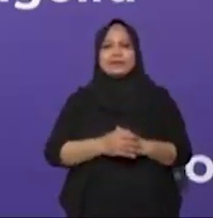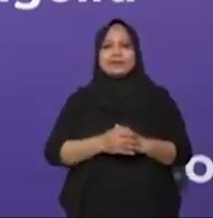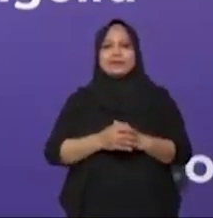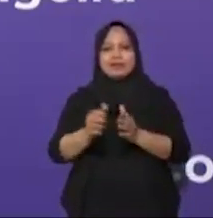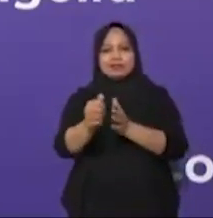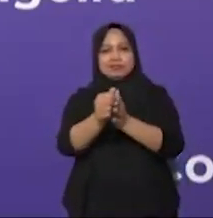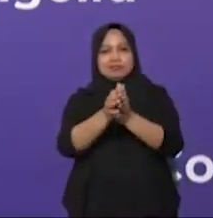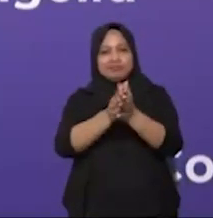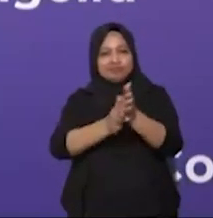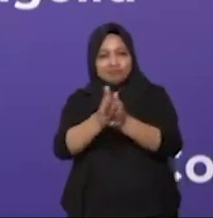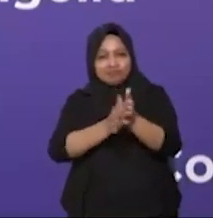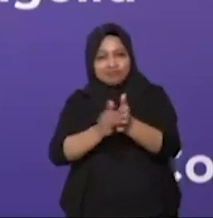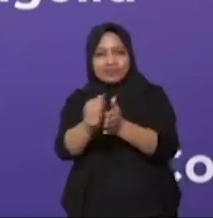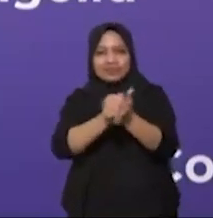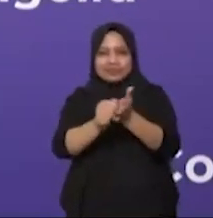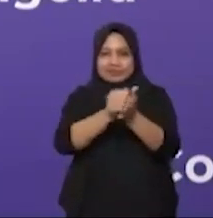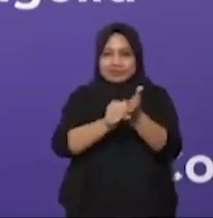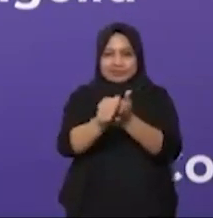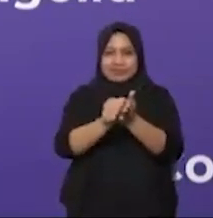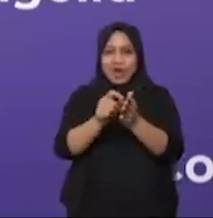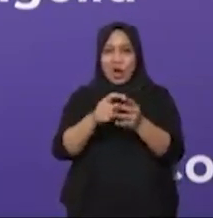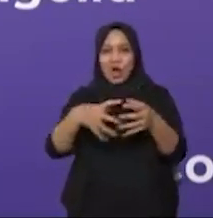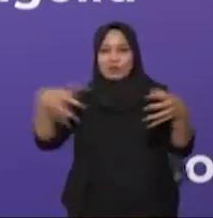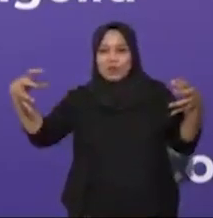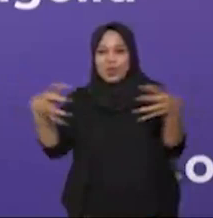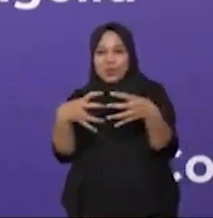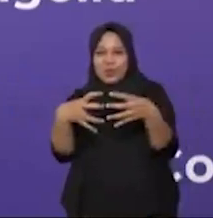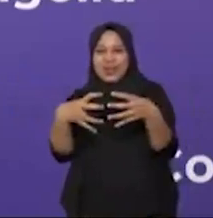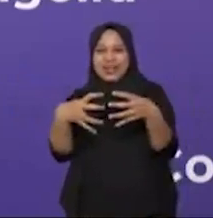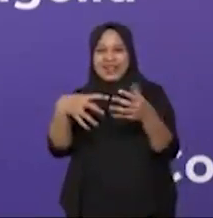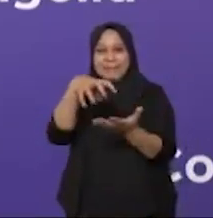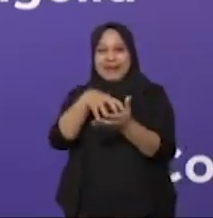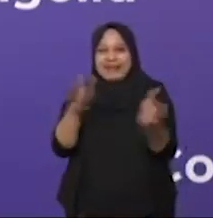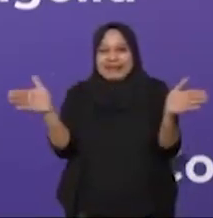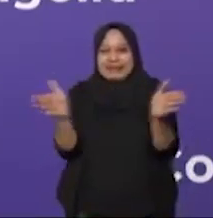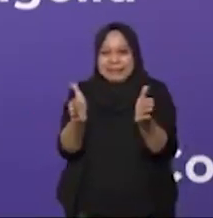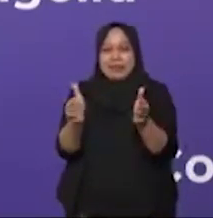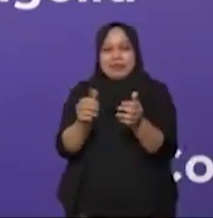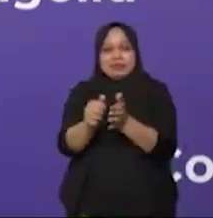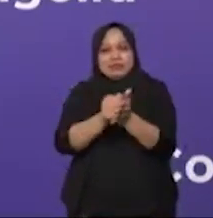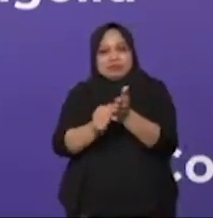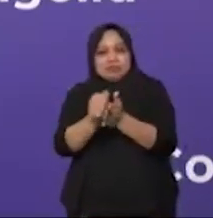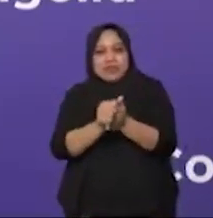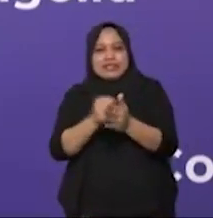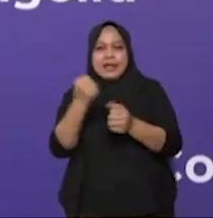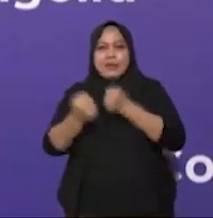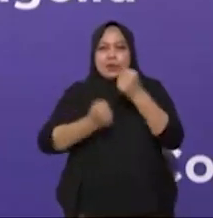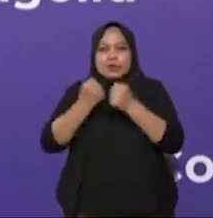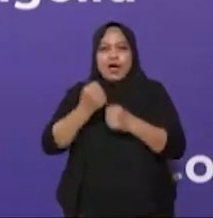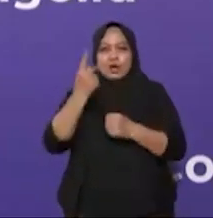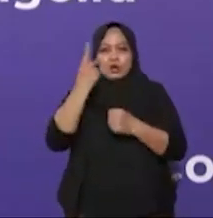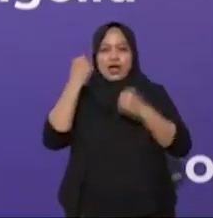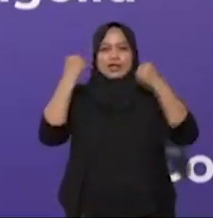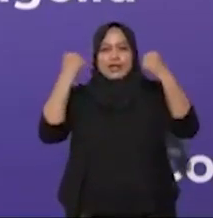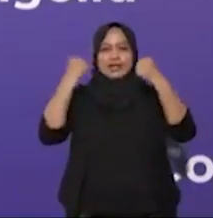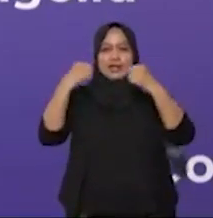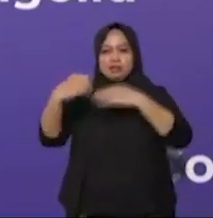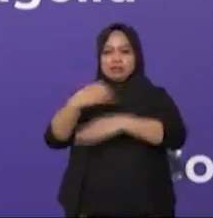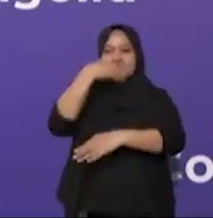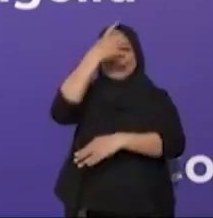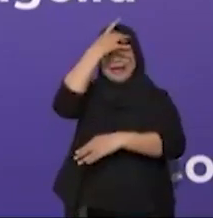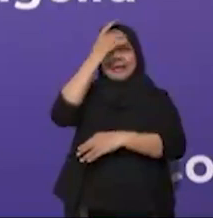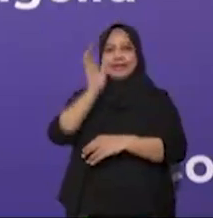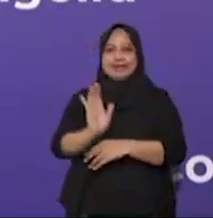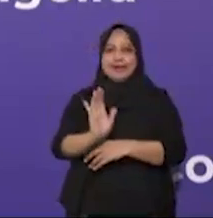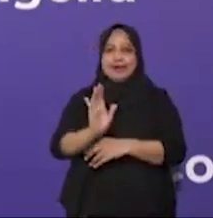mencuci tangan setelah berada di tempat yang berdesak-desakan dan berusaha untuk tidak menjadi sakit ini yang menjadi penting